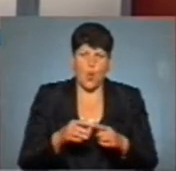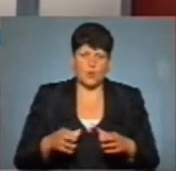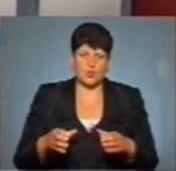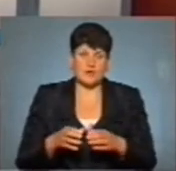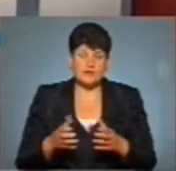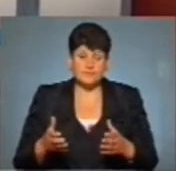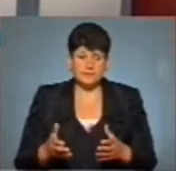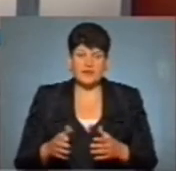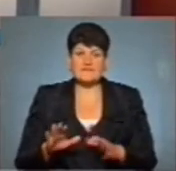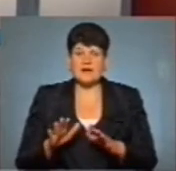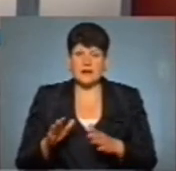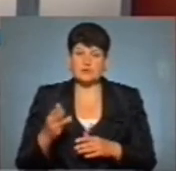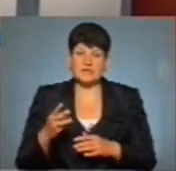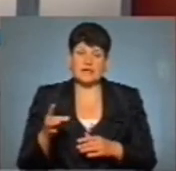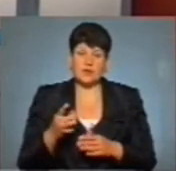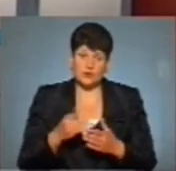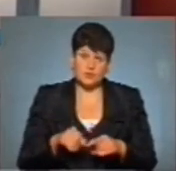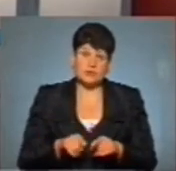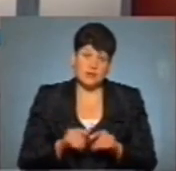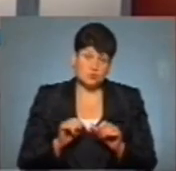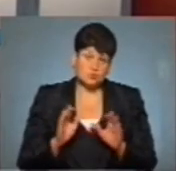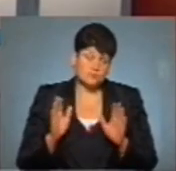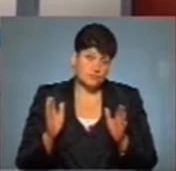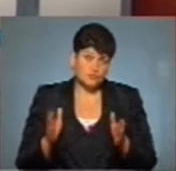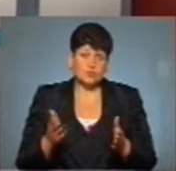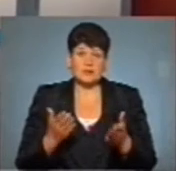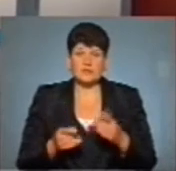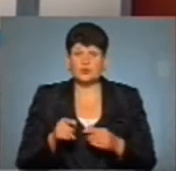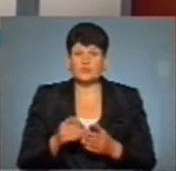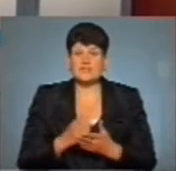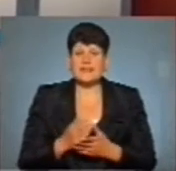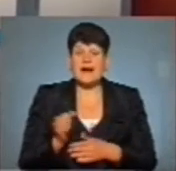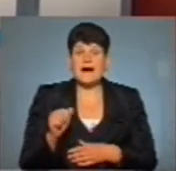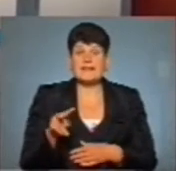Варіант про 3 райони також має право на життя, але тоді є декілька але.